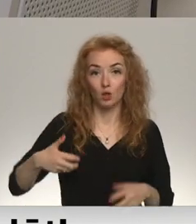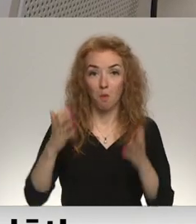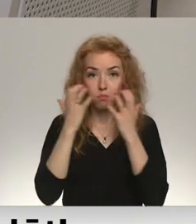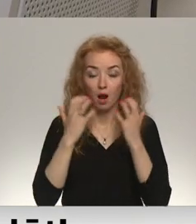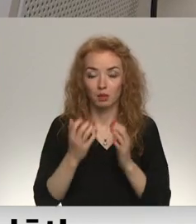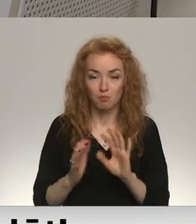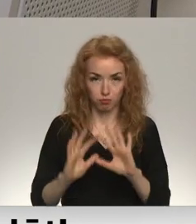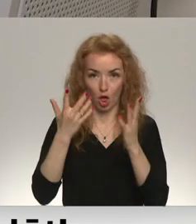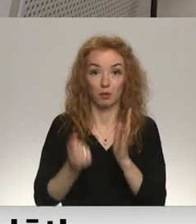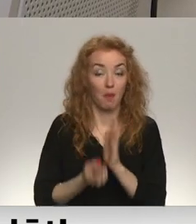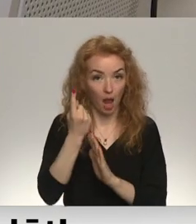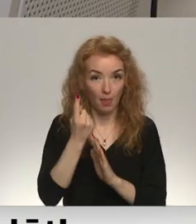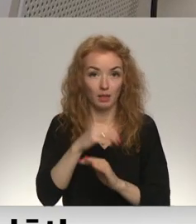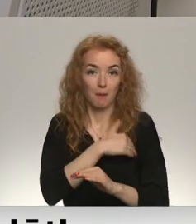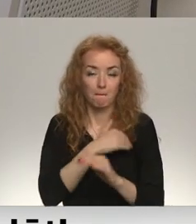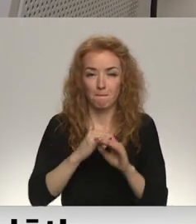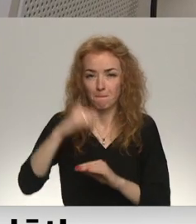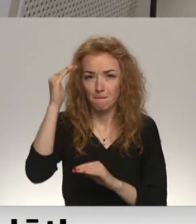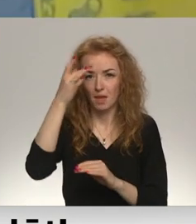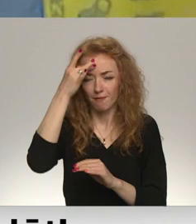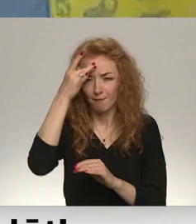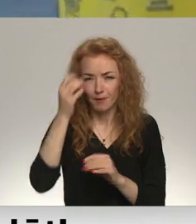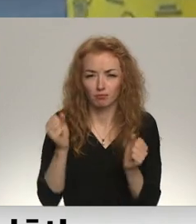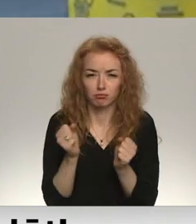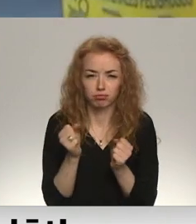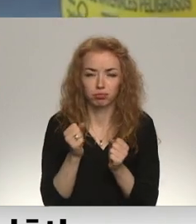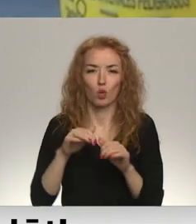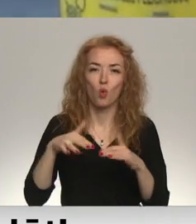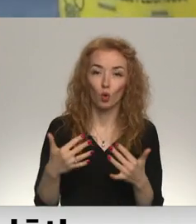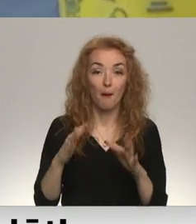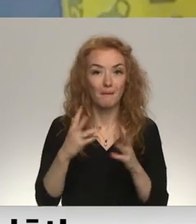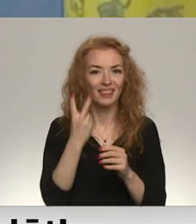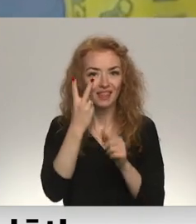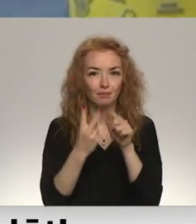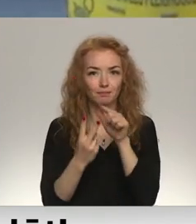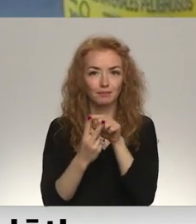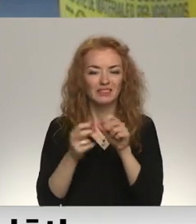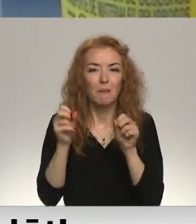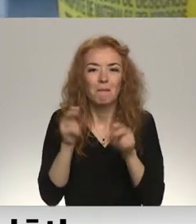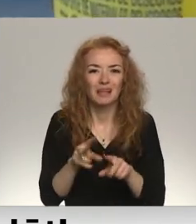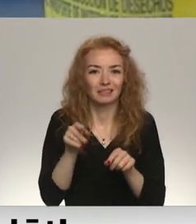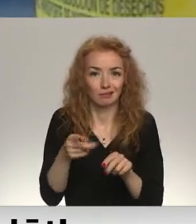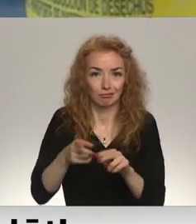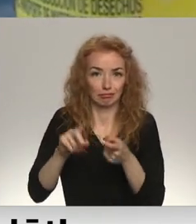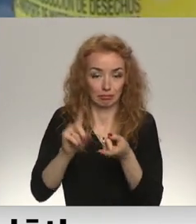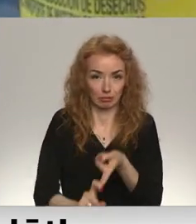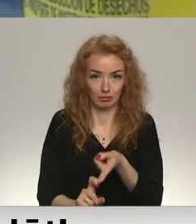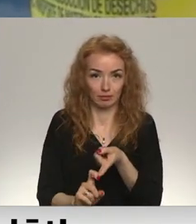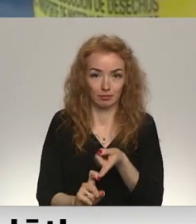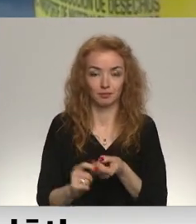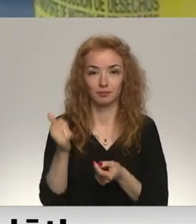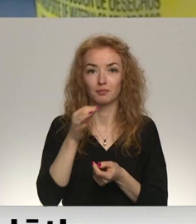spēkšņi, paaugstinās temperatūra, sāp galva un mugura. Taču ir divas specifiskas lietas, kas raksturīgas tieši šīm bakām. Limfu